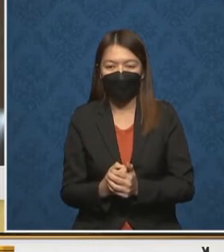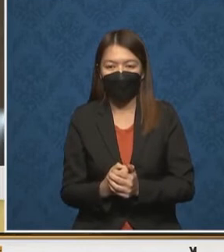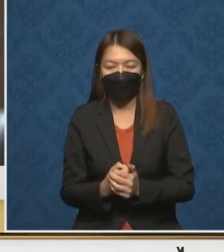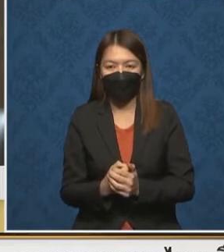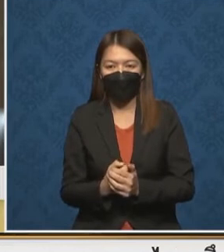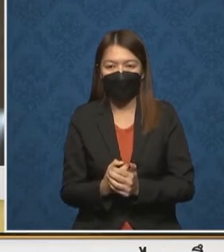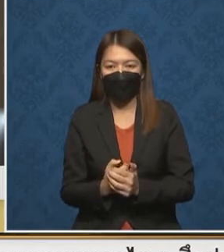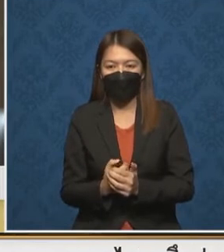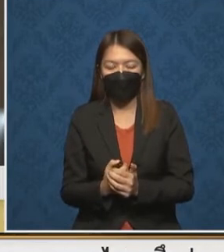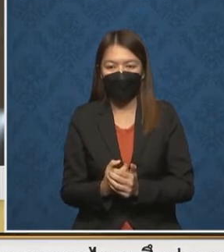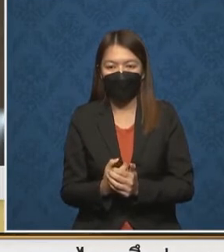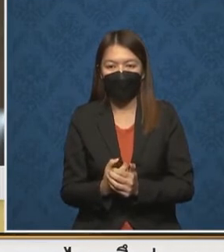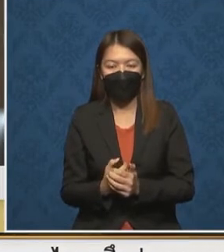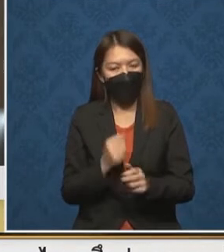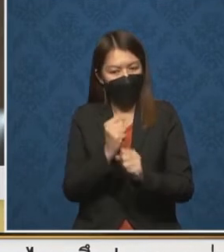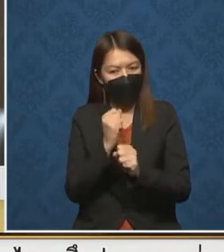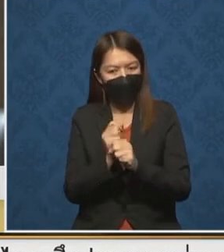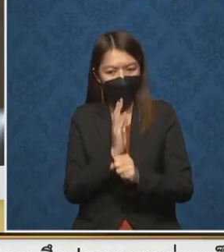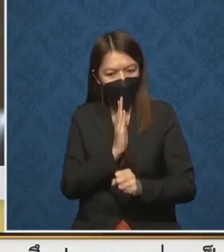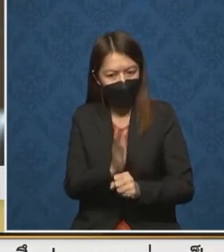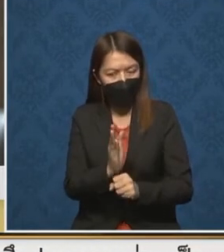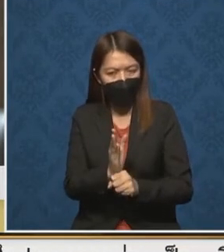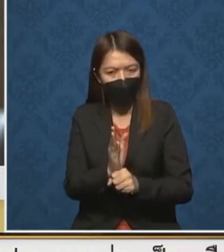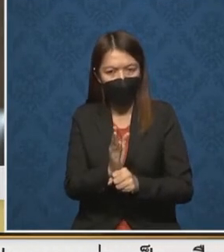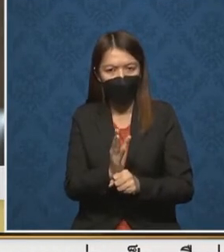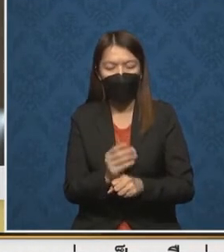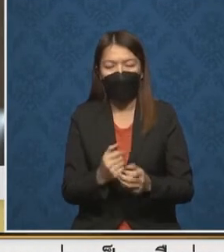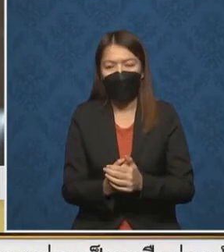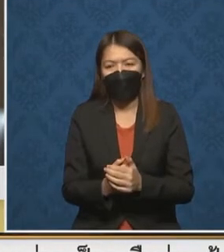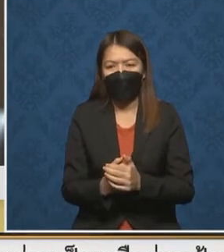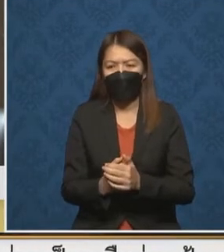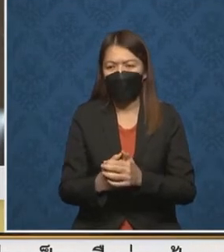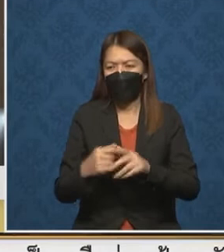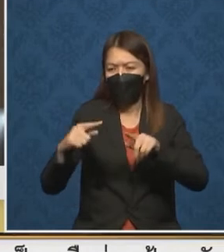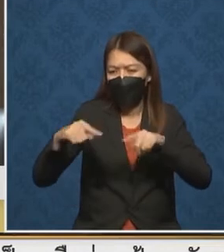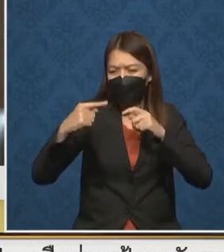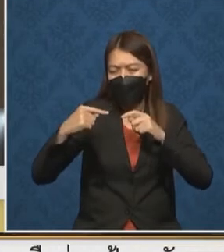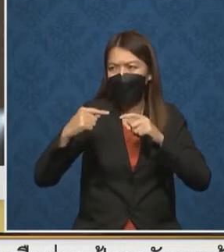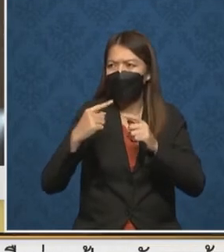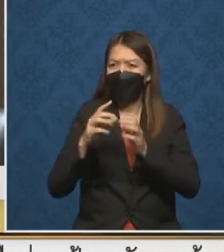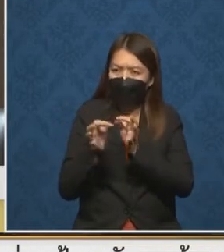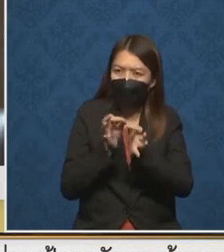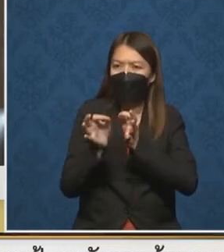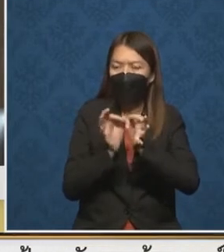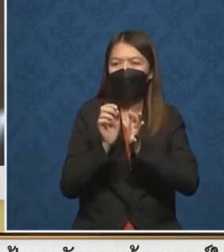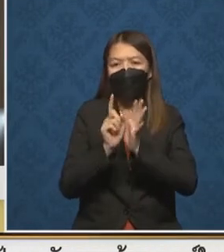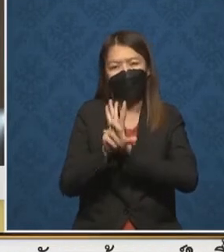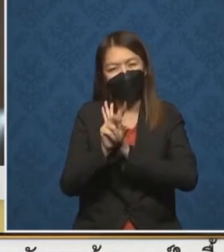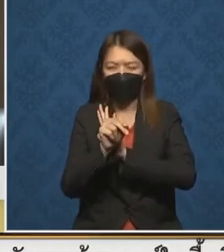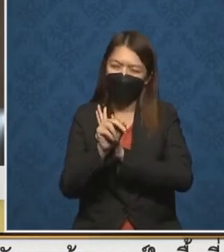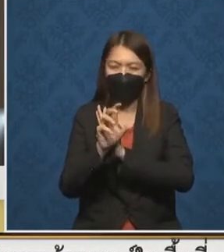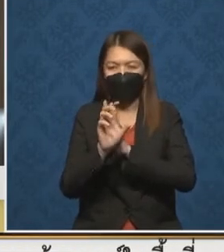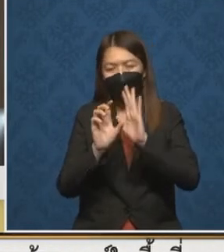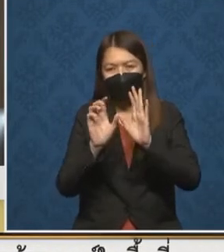การทำลงไ้หลักนติธรมคืออะไรท่านก็ตอบเกือบคร่ชั่โมงโยยงจบประเด็ไม่ได